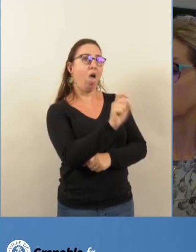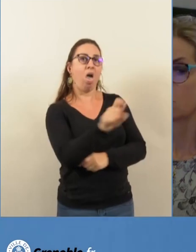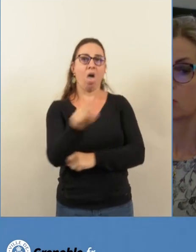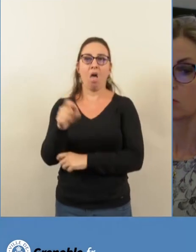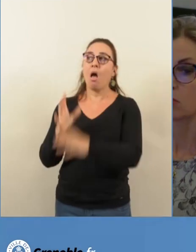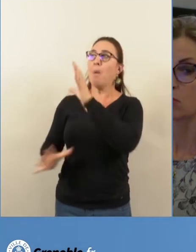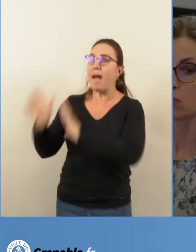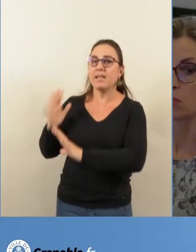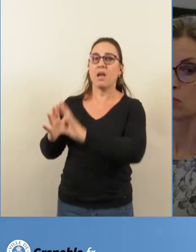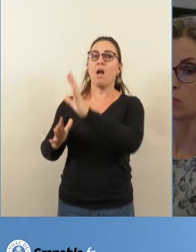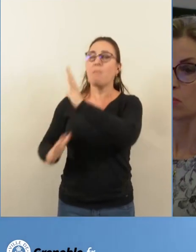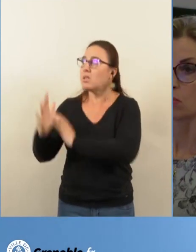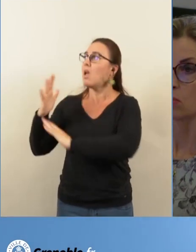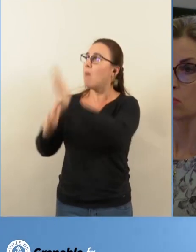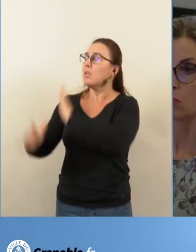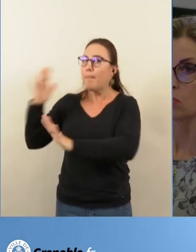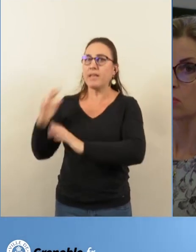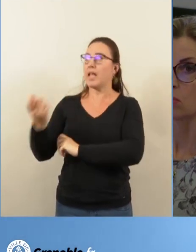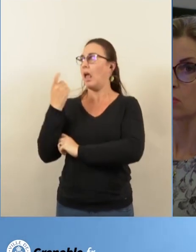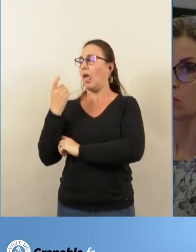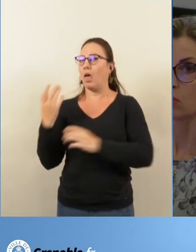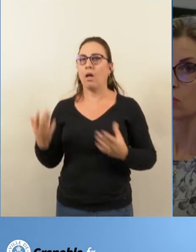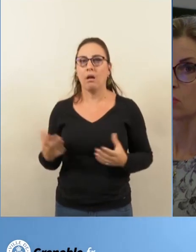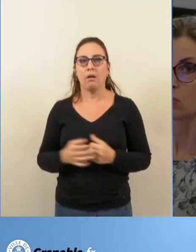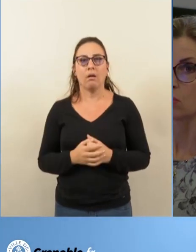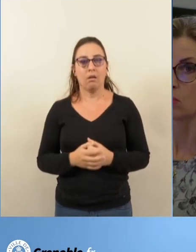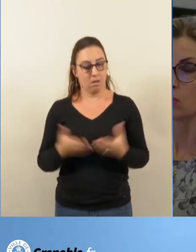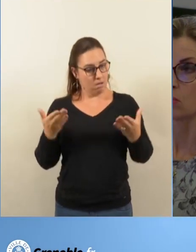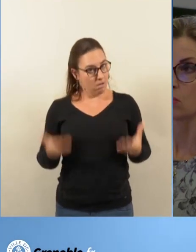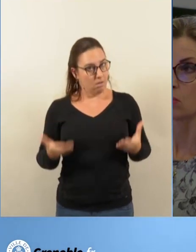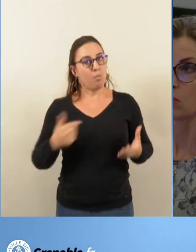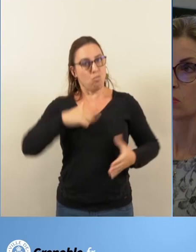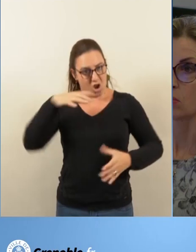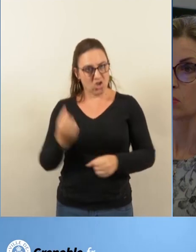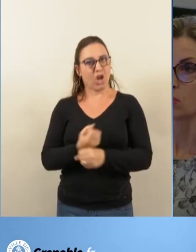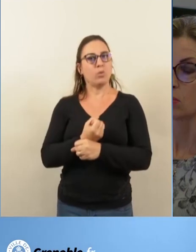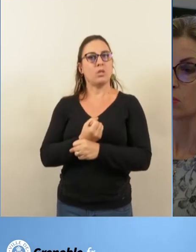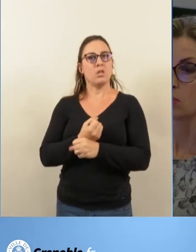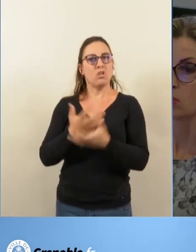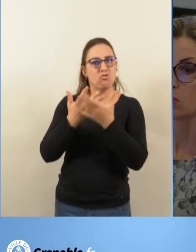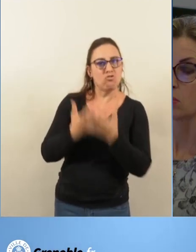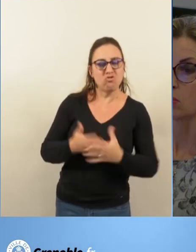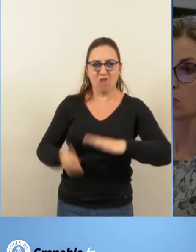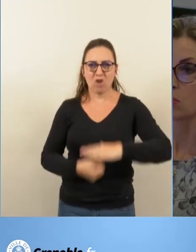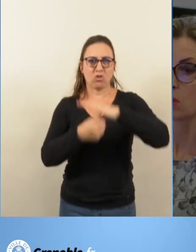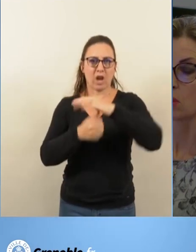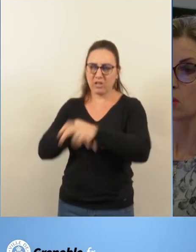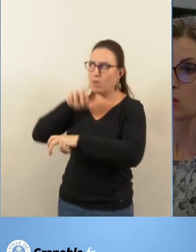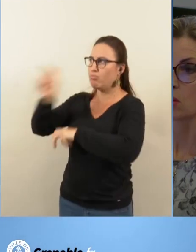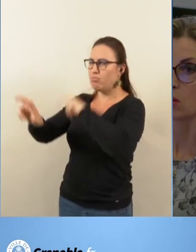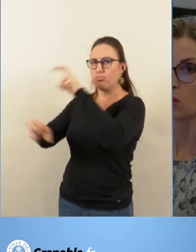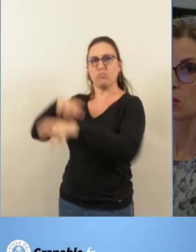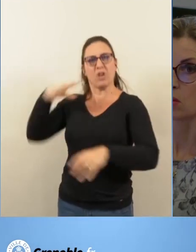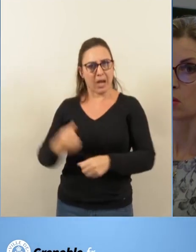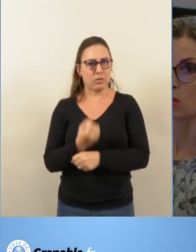sur ces sujets là à Grenoble j'ai réussi des transferts de charges de centralité auquel il